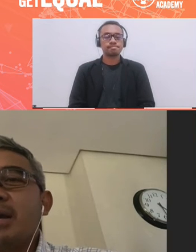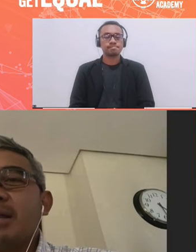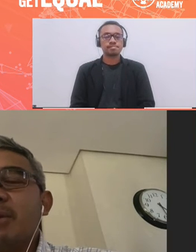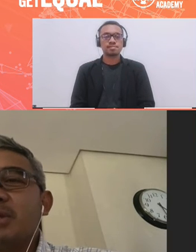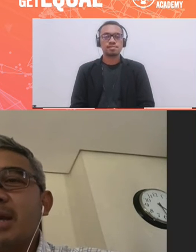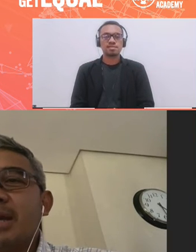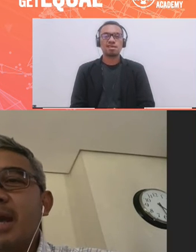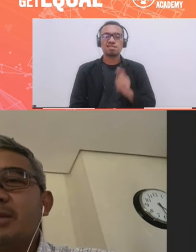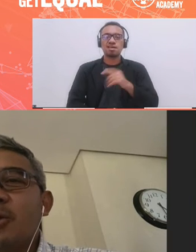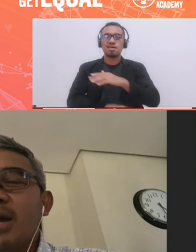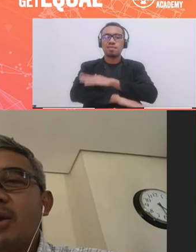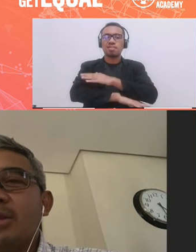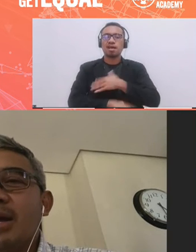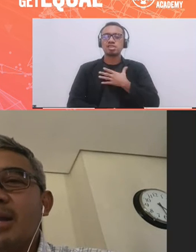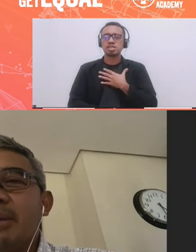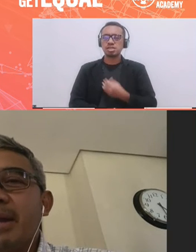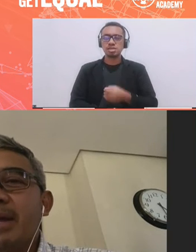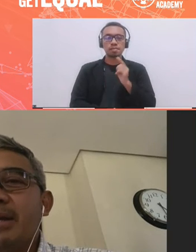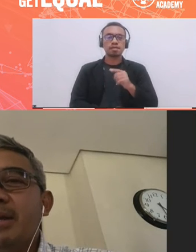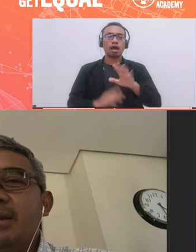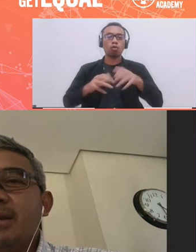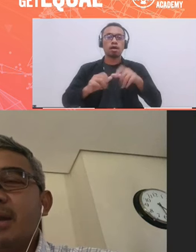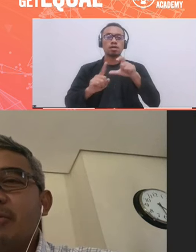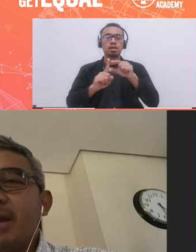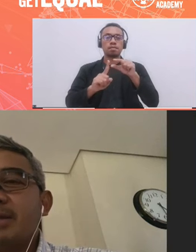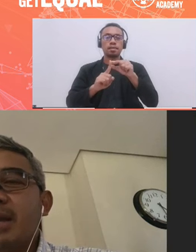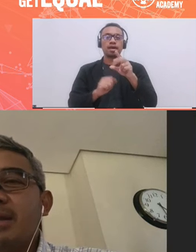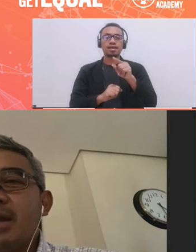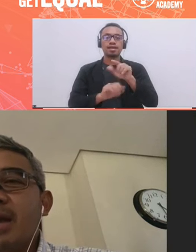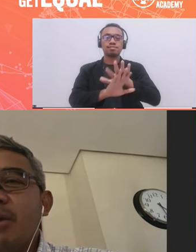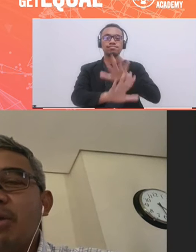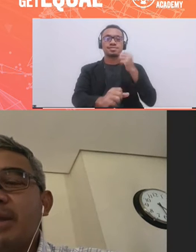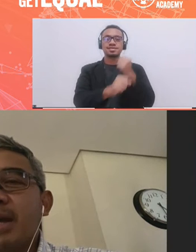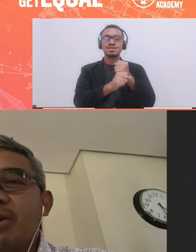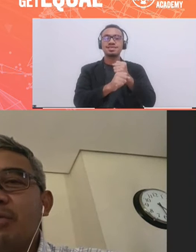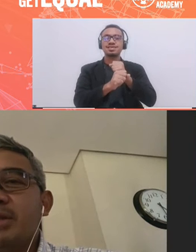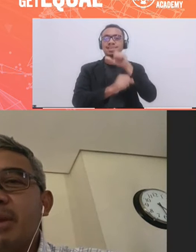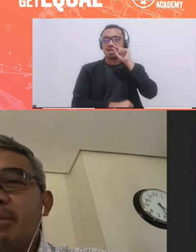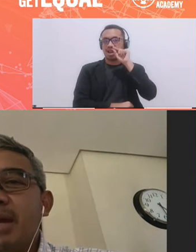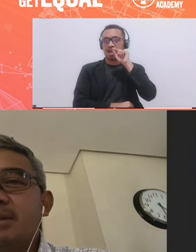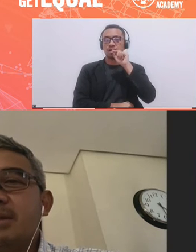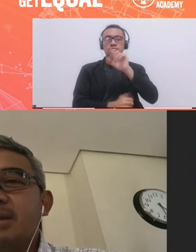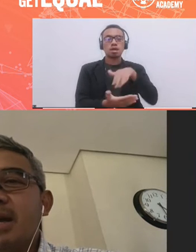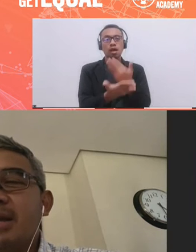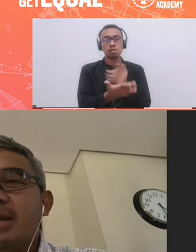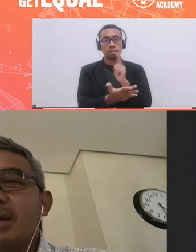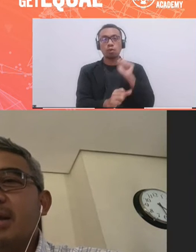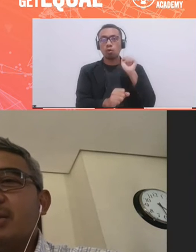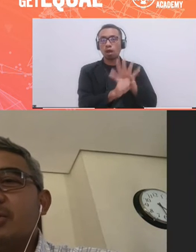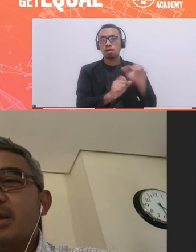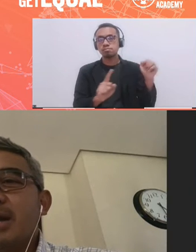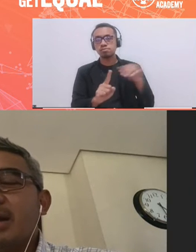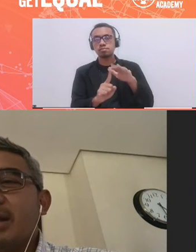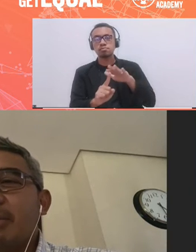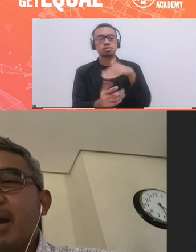duka, kita baru saja kehilangan seorang anggota DPR RI dari fraksi Gerindra yang wafat karena COVID-19. Dan